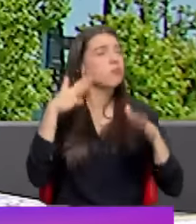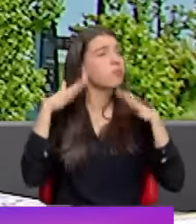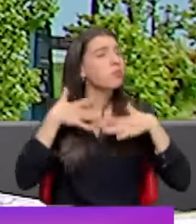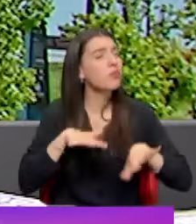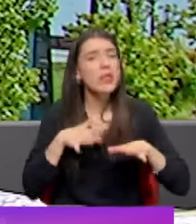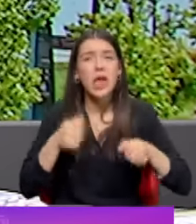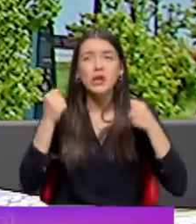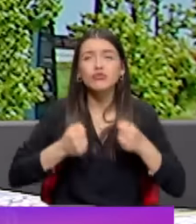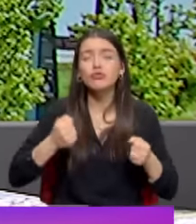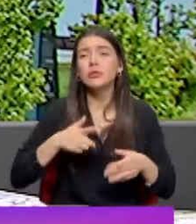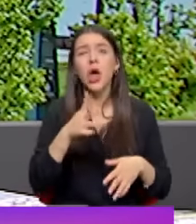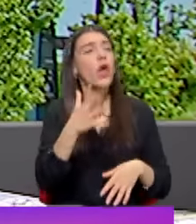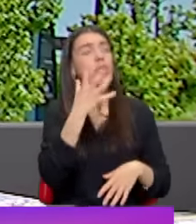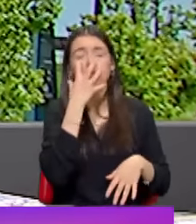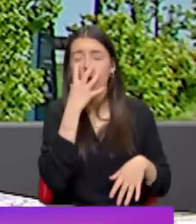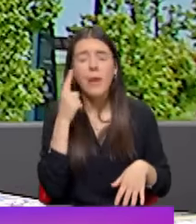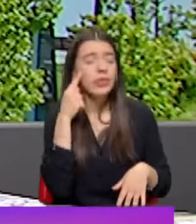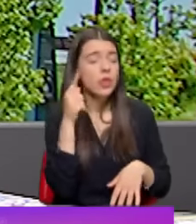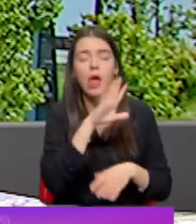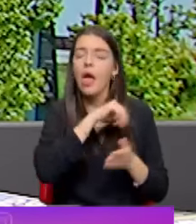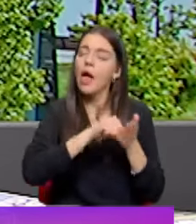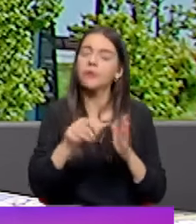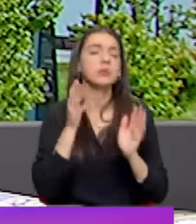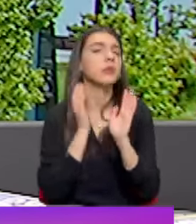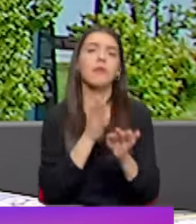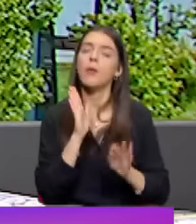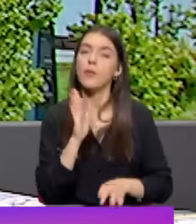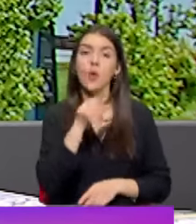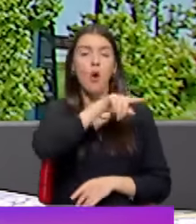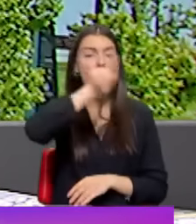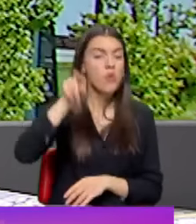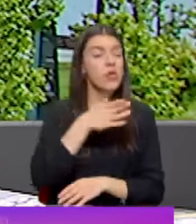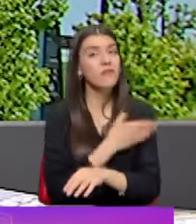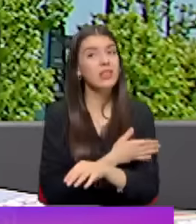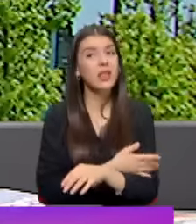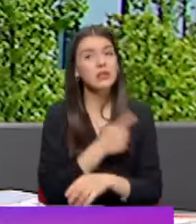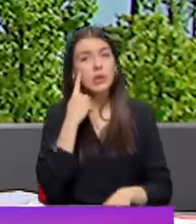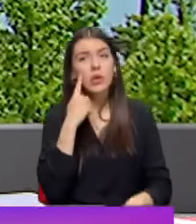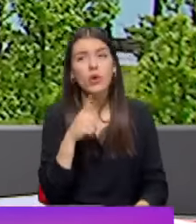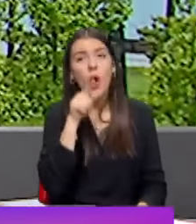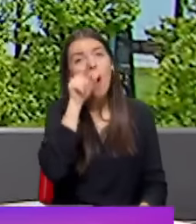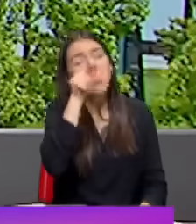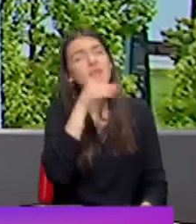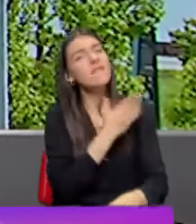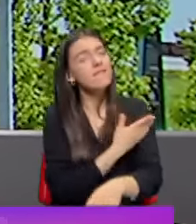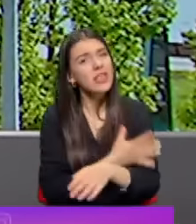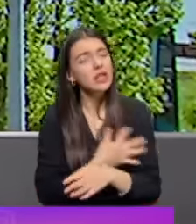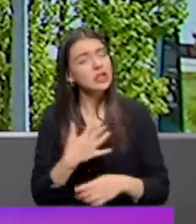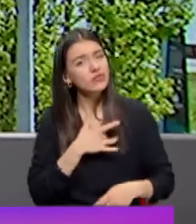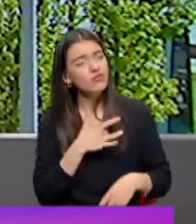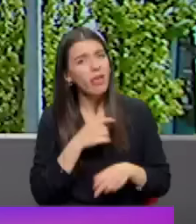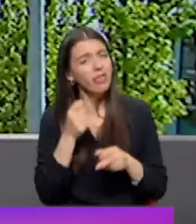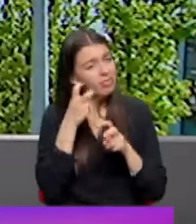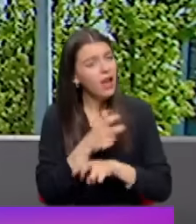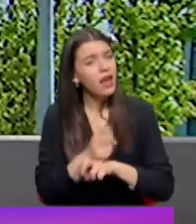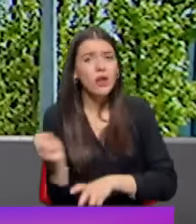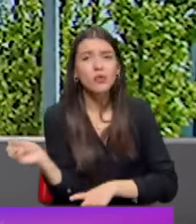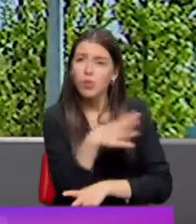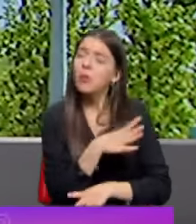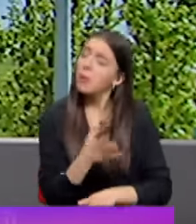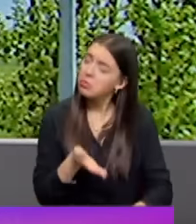protestolara, nöbetlere rağmen sürüyor. Oradaki vatandaşa rağmen, oradaki vatandaşın canını tehlikeye atma pahasına